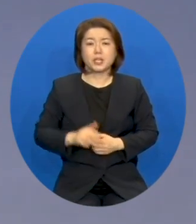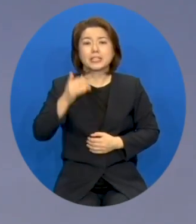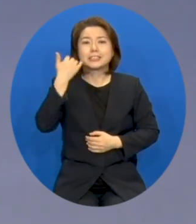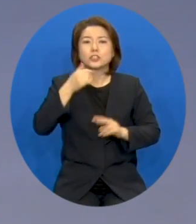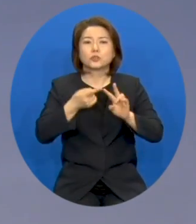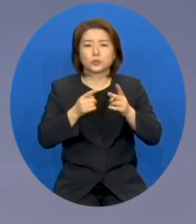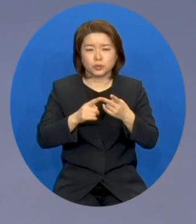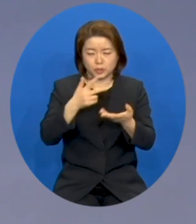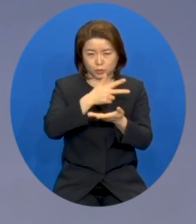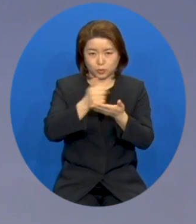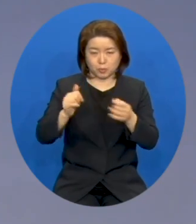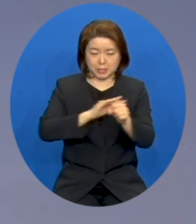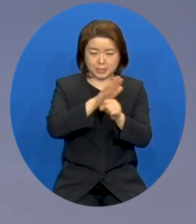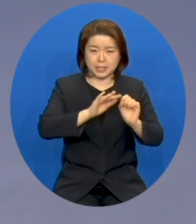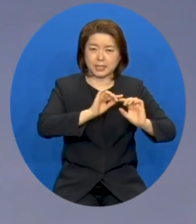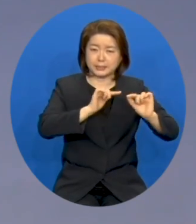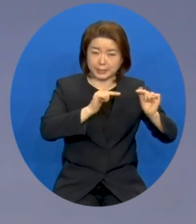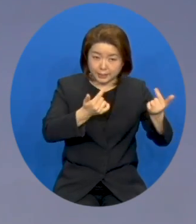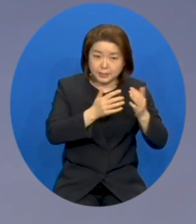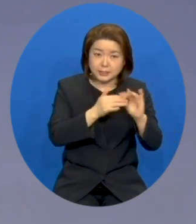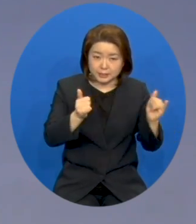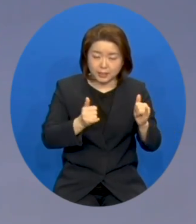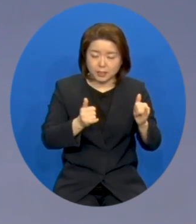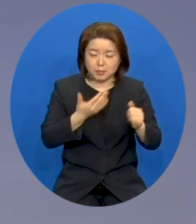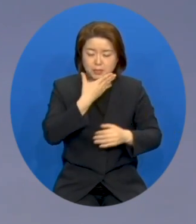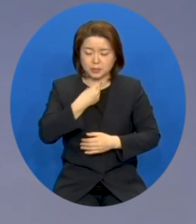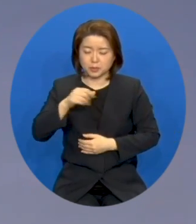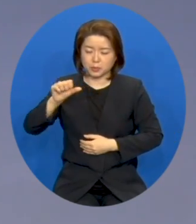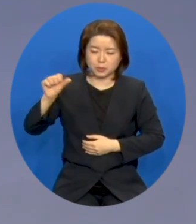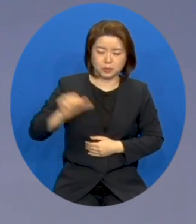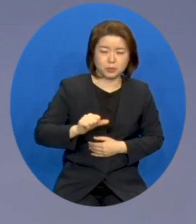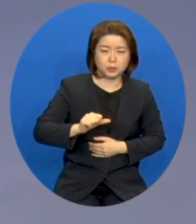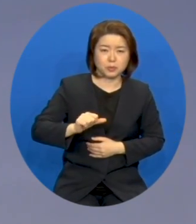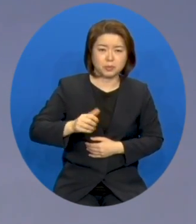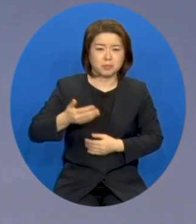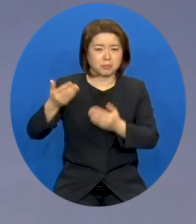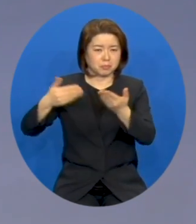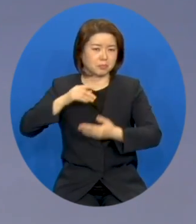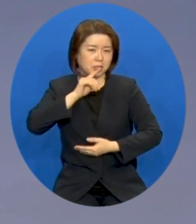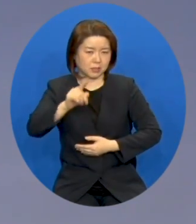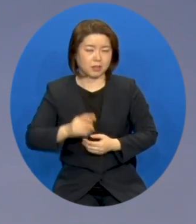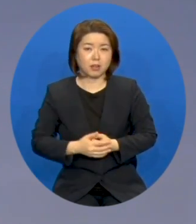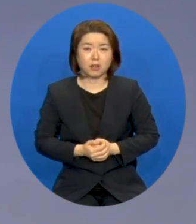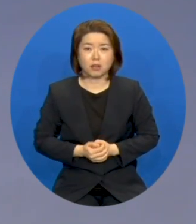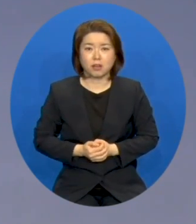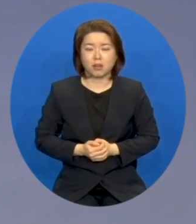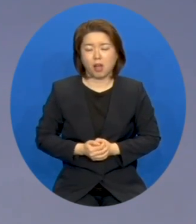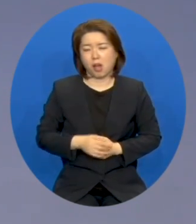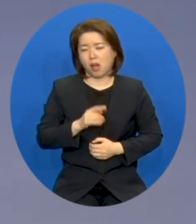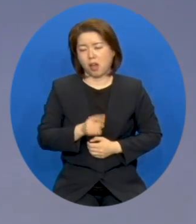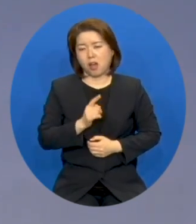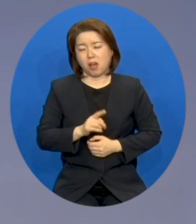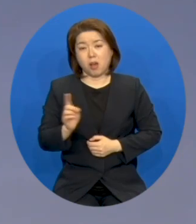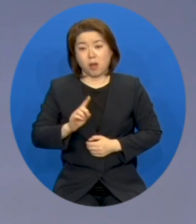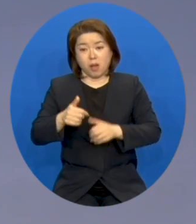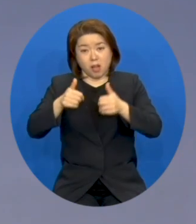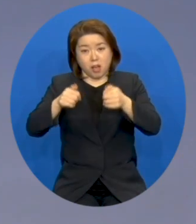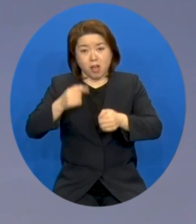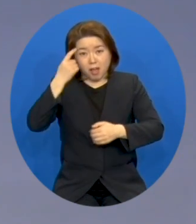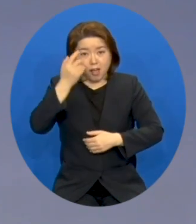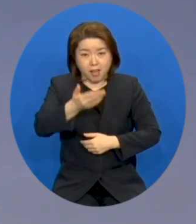누구든지 주님을 사랑하지 않는 사람은 저주를 받으라. 아, 세상에 이게 무슨